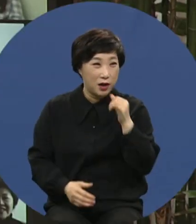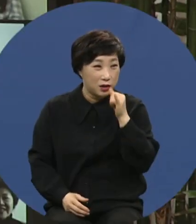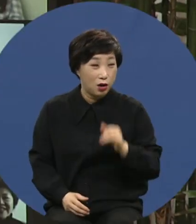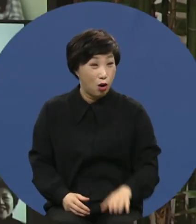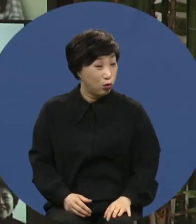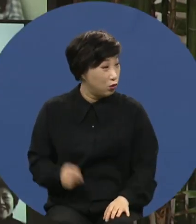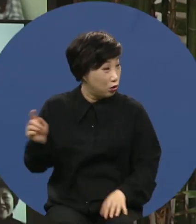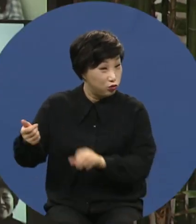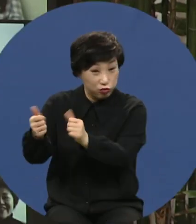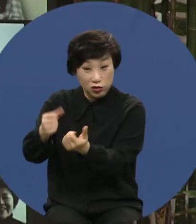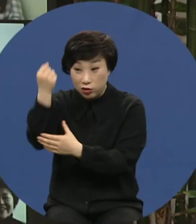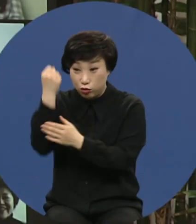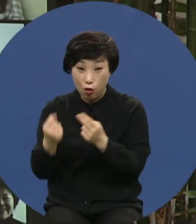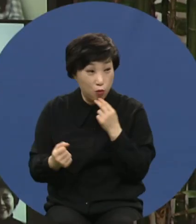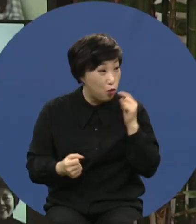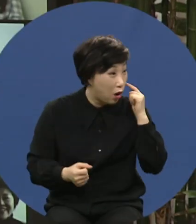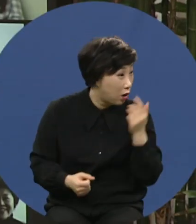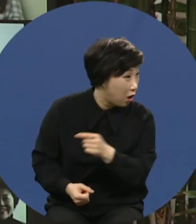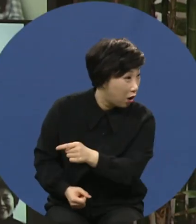왜 안 썩어요?